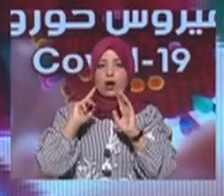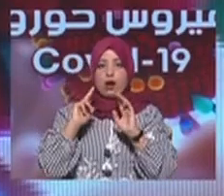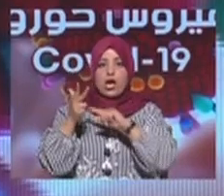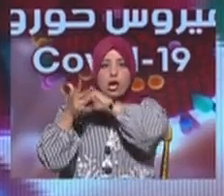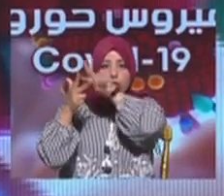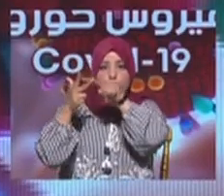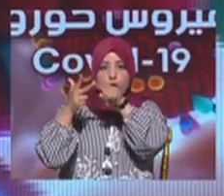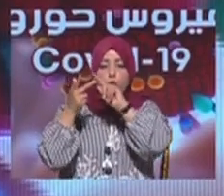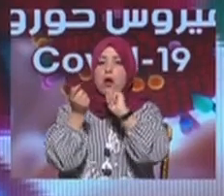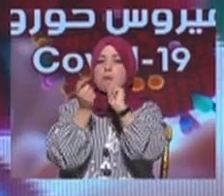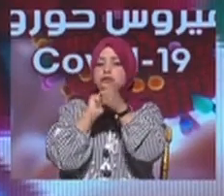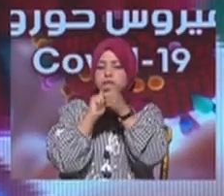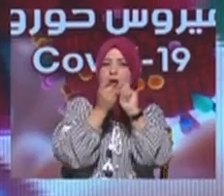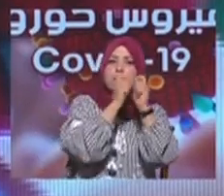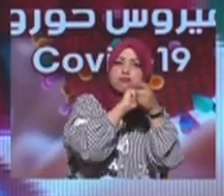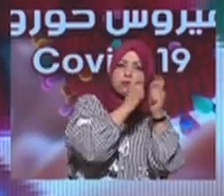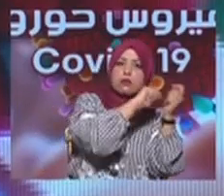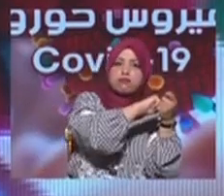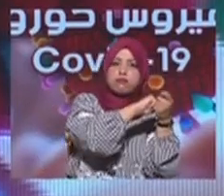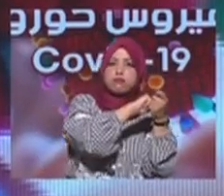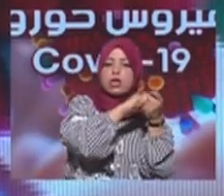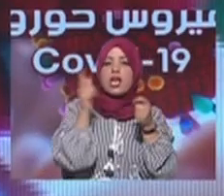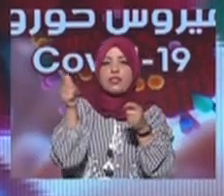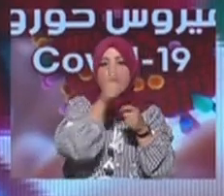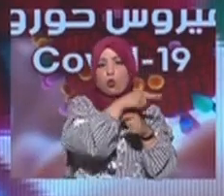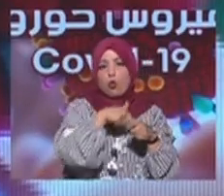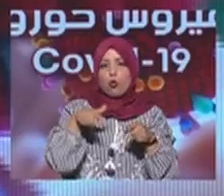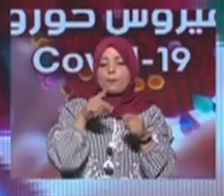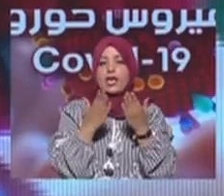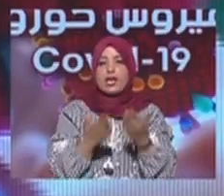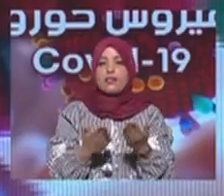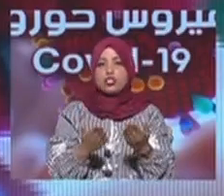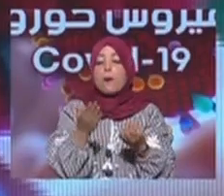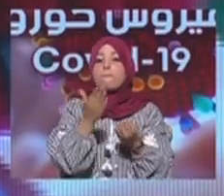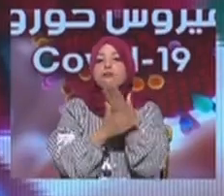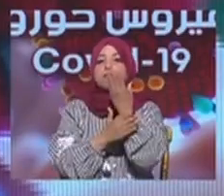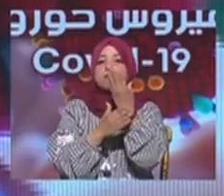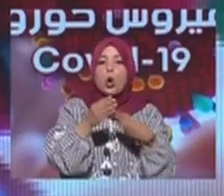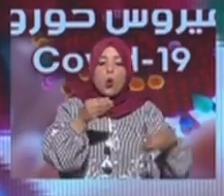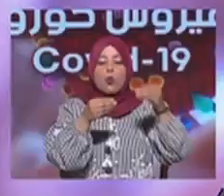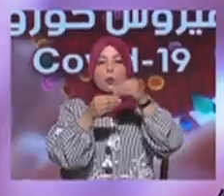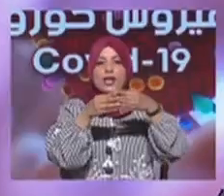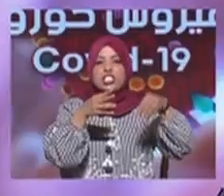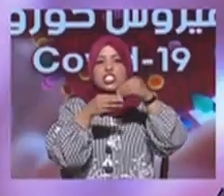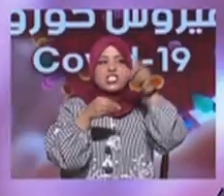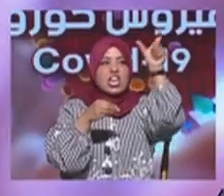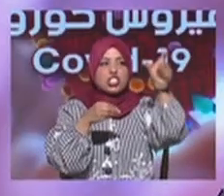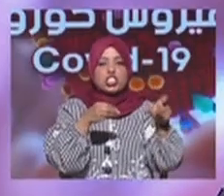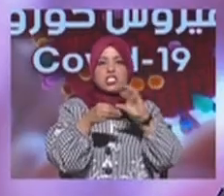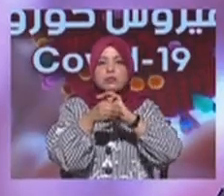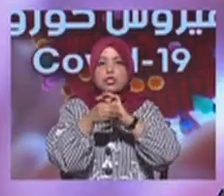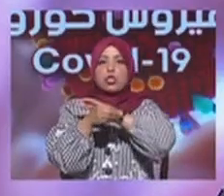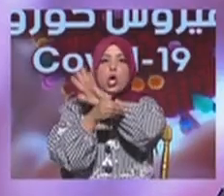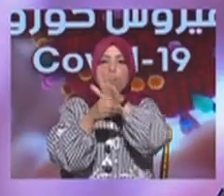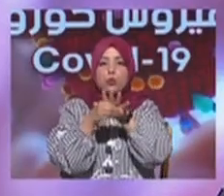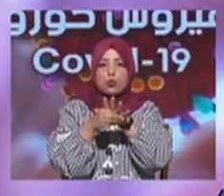دونك هذاك علاش خلى الفيروس هذا جديد على العبد مش كيما السارس. شكون اخر بخلاف